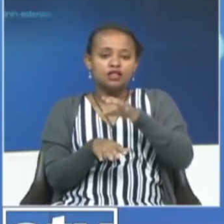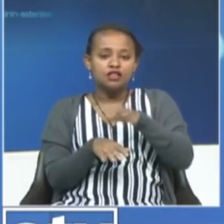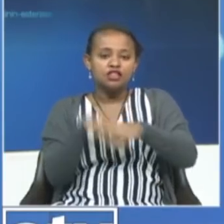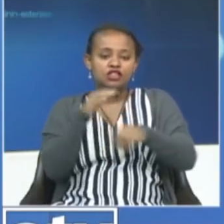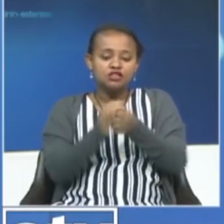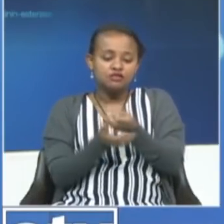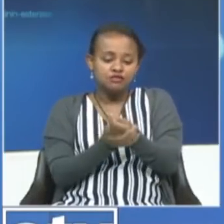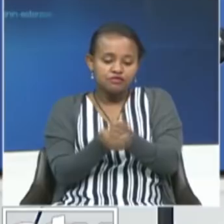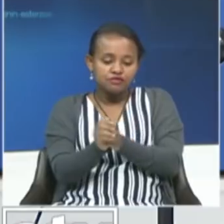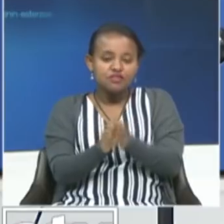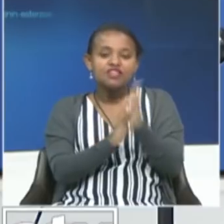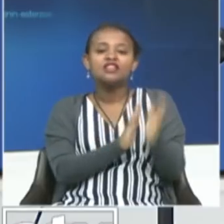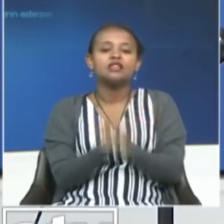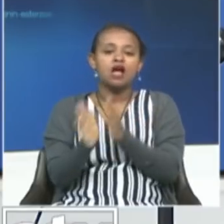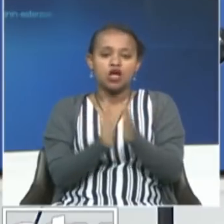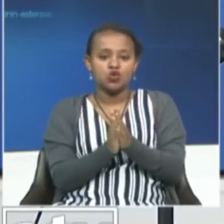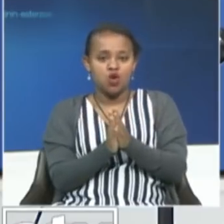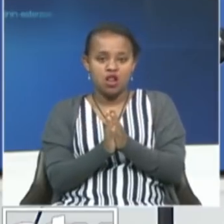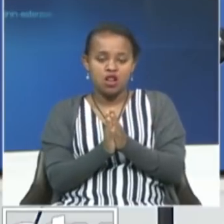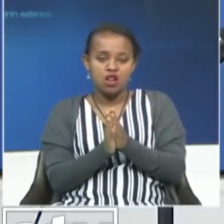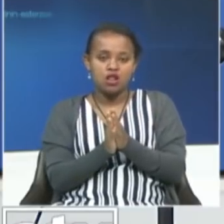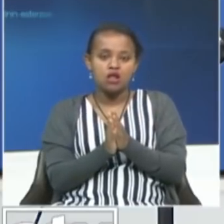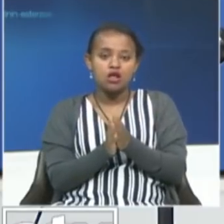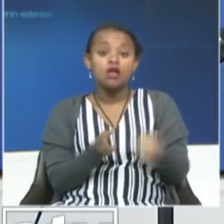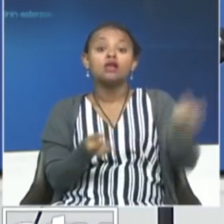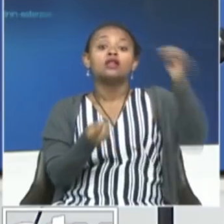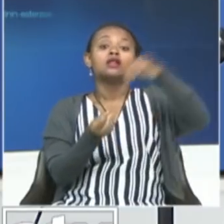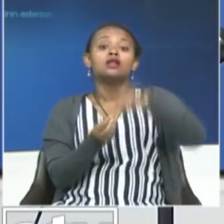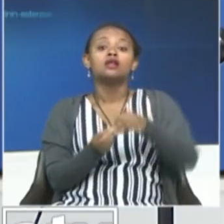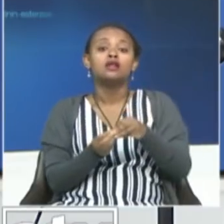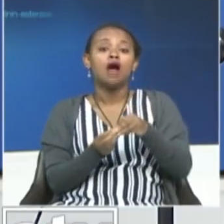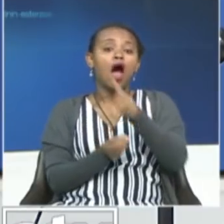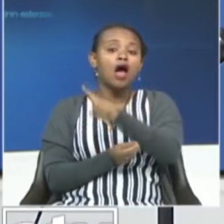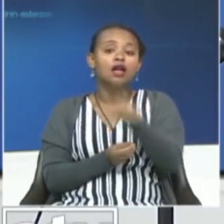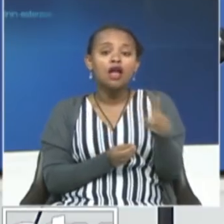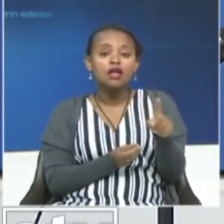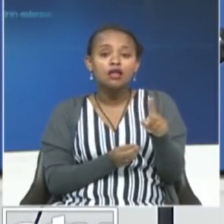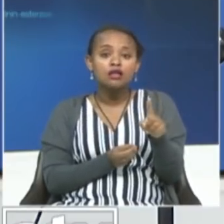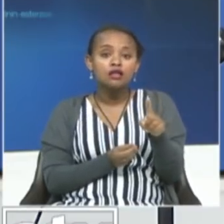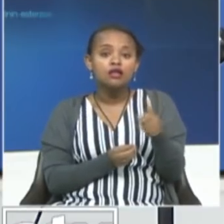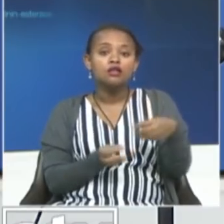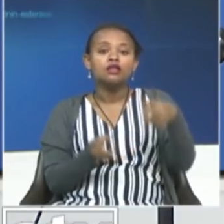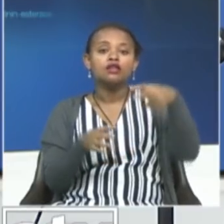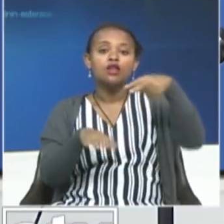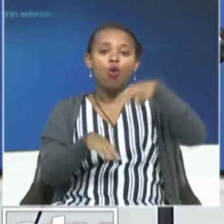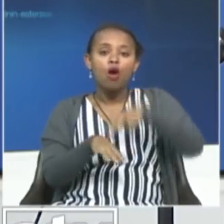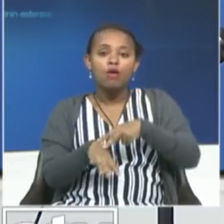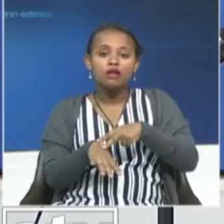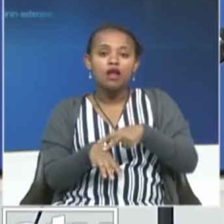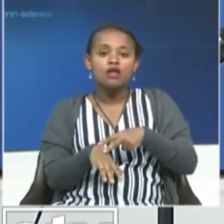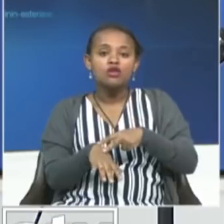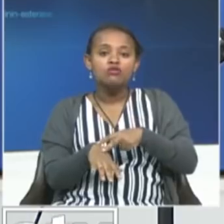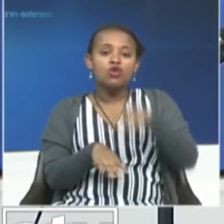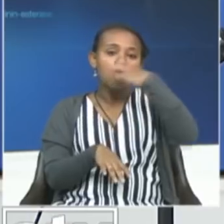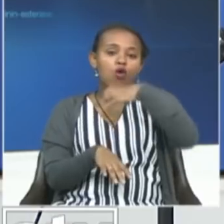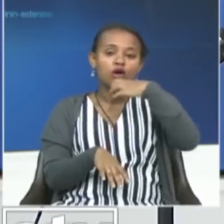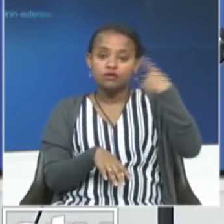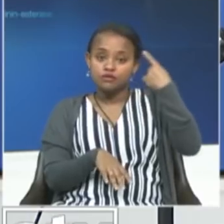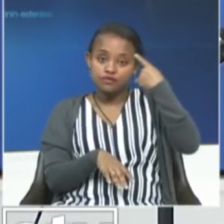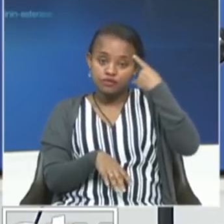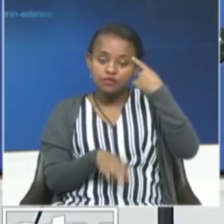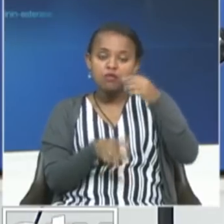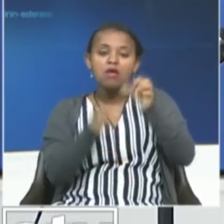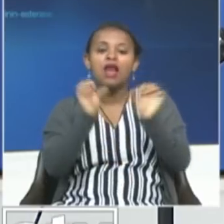ተዘጋጅተዋል። ከዛ በተጨማሪ አንዳንድ ተቋማት ላይ የሙቀት መለኪያም ጭምር ያለባቸው አሉ። ለምሳሌ የጤና ተቋማት